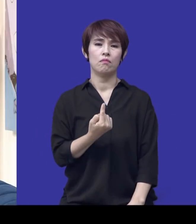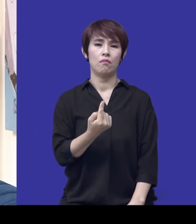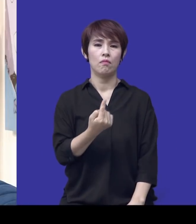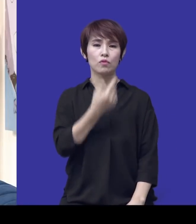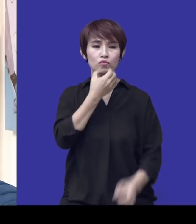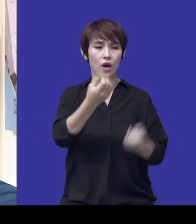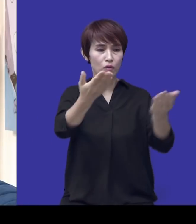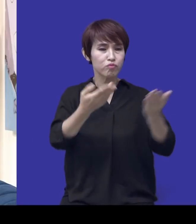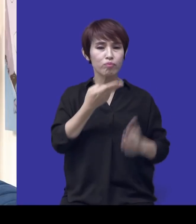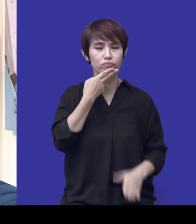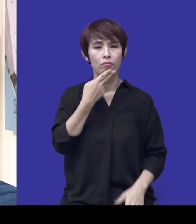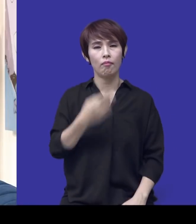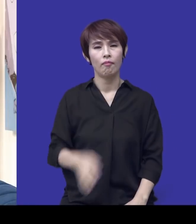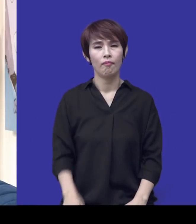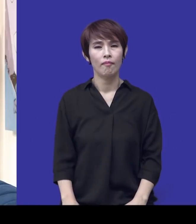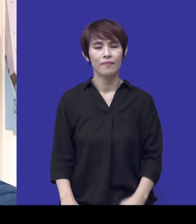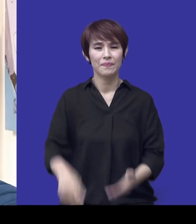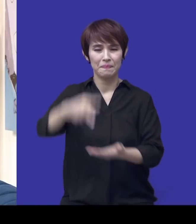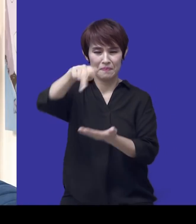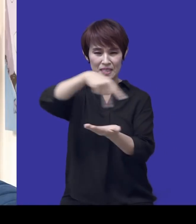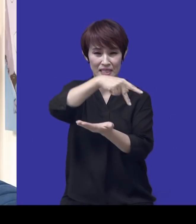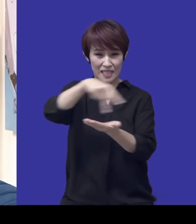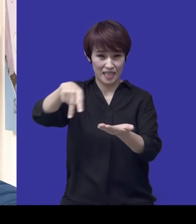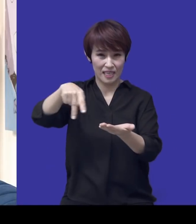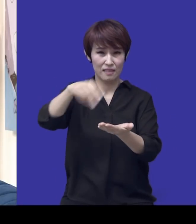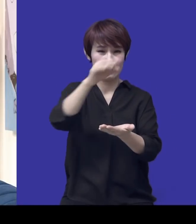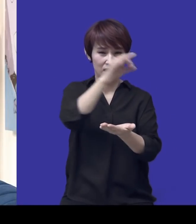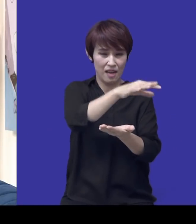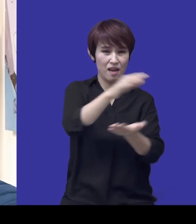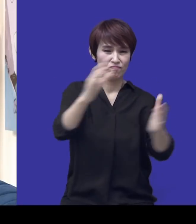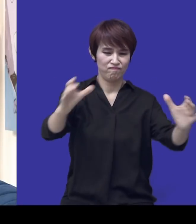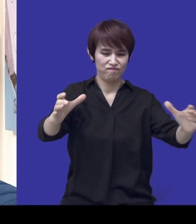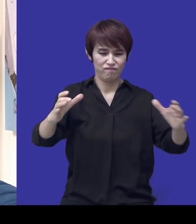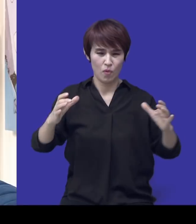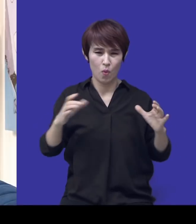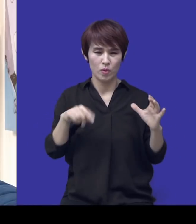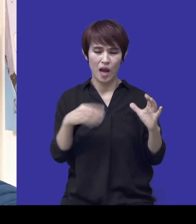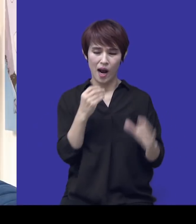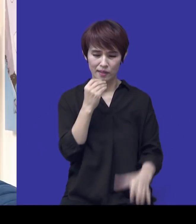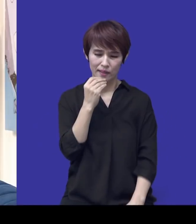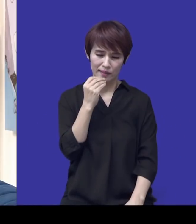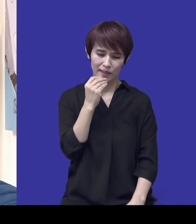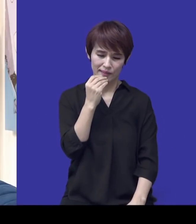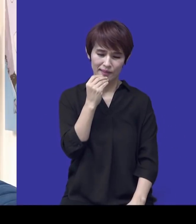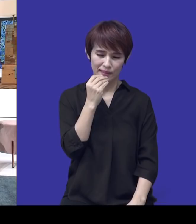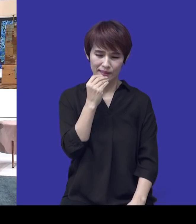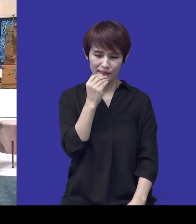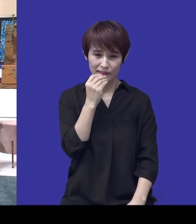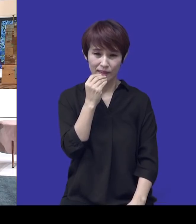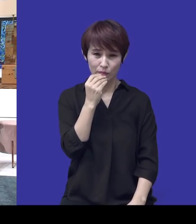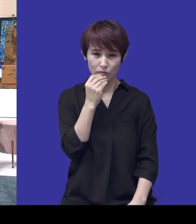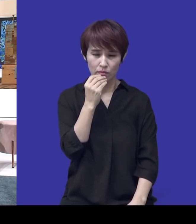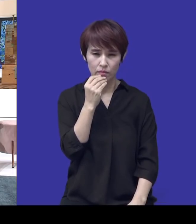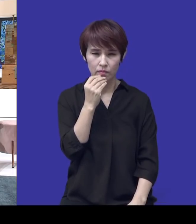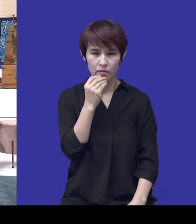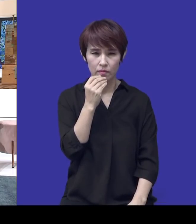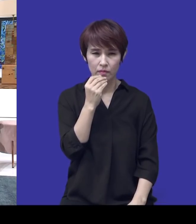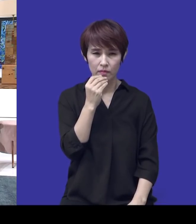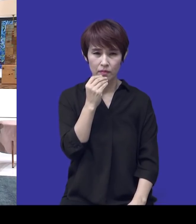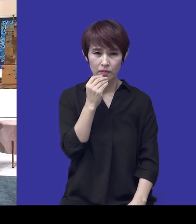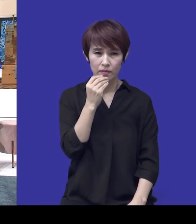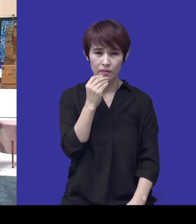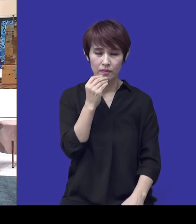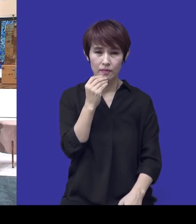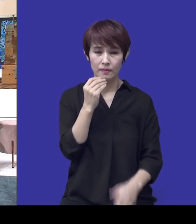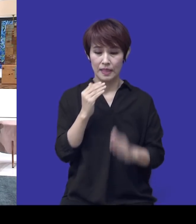생일날 피자를 하나 사가지고 그리피스 산에서 혼자 먹고 내려오는데 이제 저녁에 좀 한 3시간 거리에 친척분이